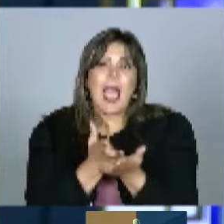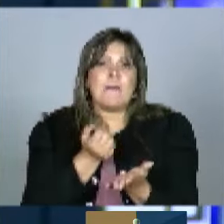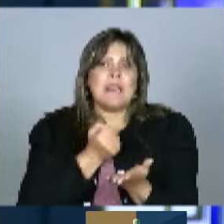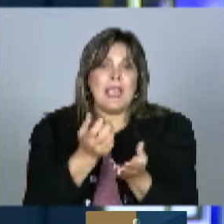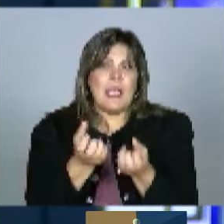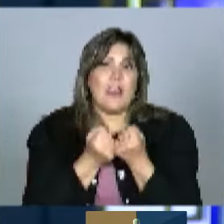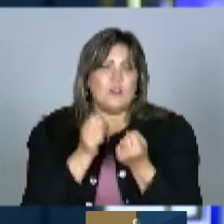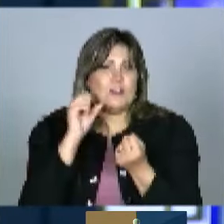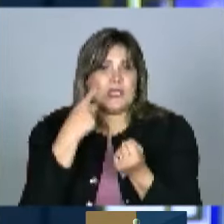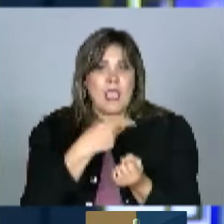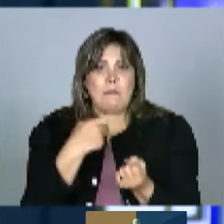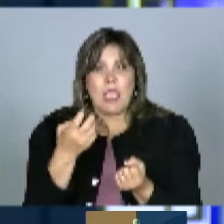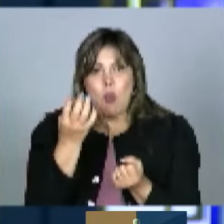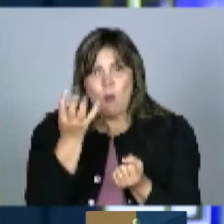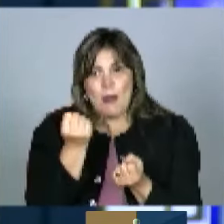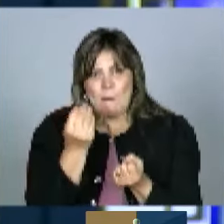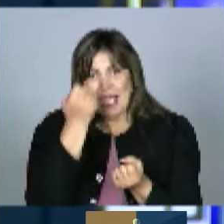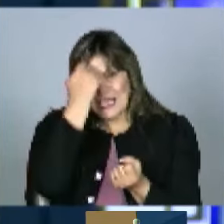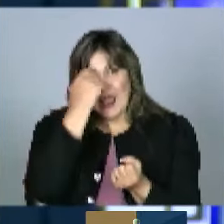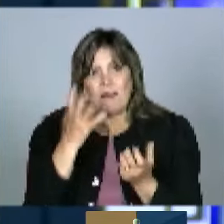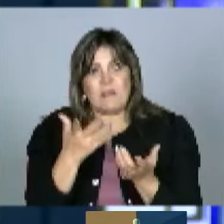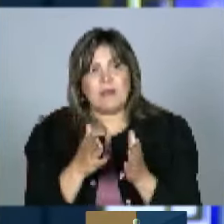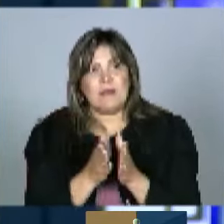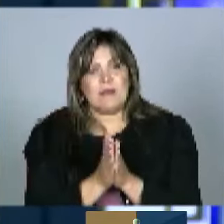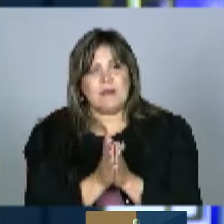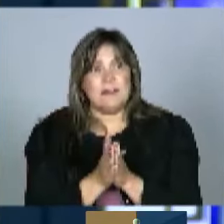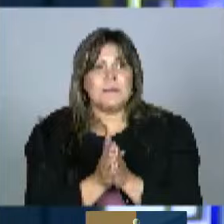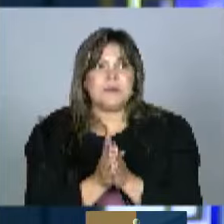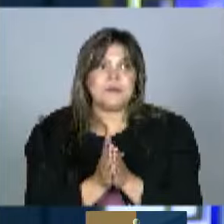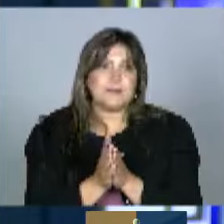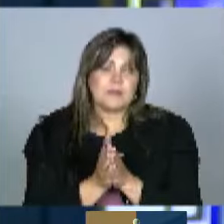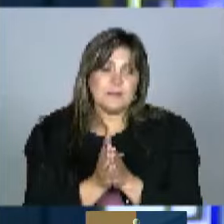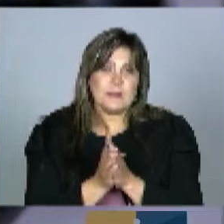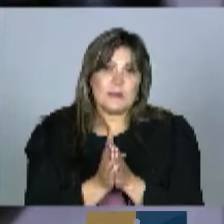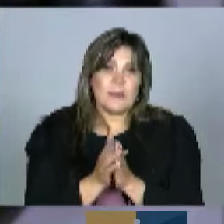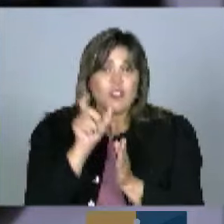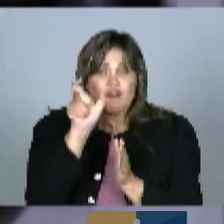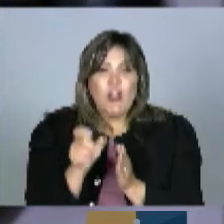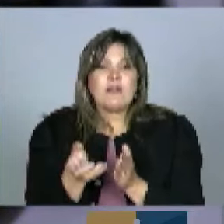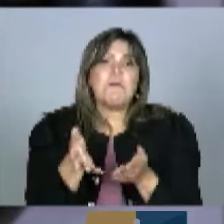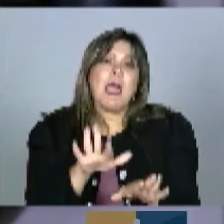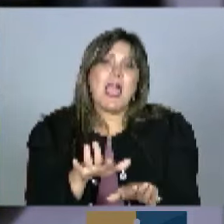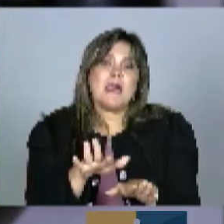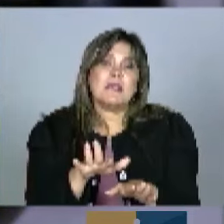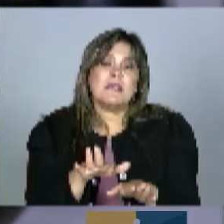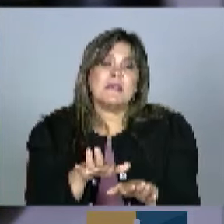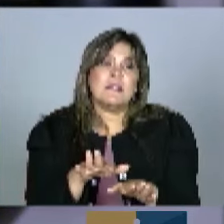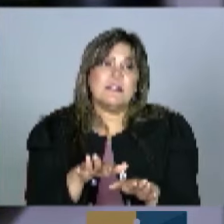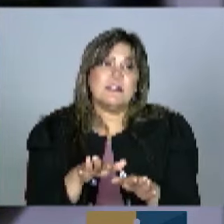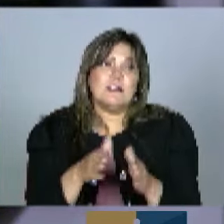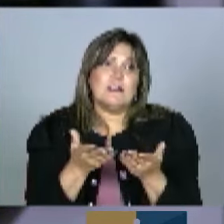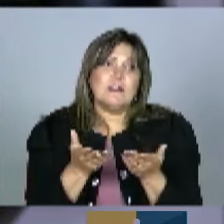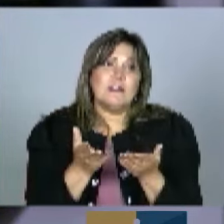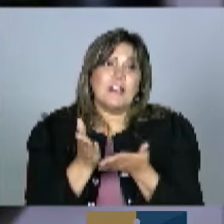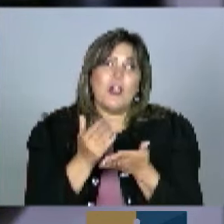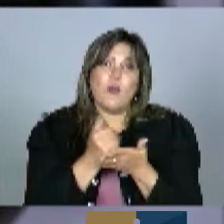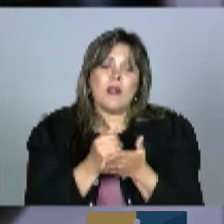عادل سياده المستشار ايه الموقف هنا الموقف هل ممكن واحد توفى ارفع قيمه ايصال الامانه على الورثه